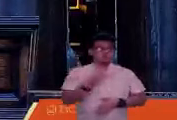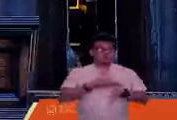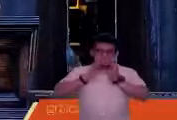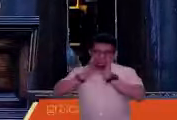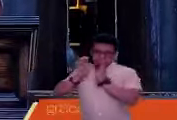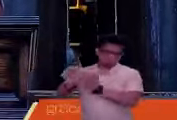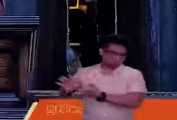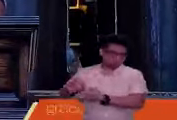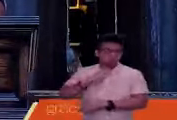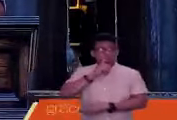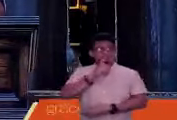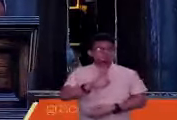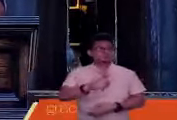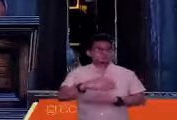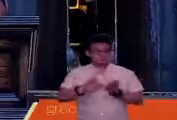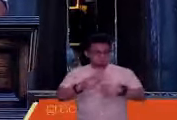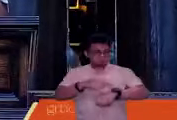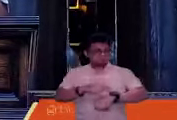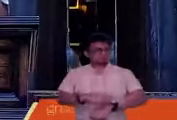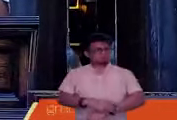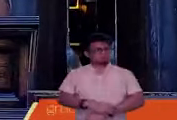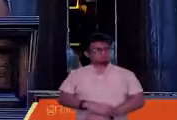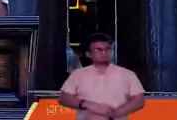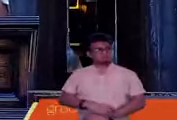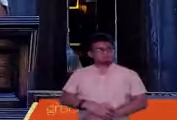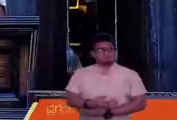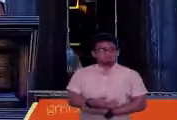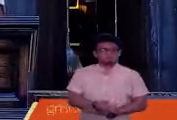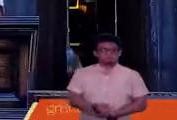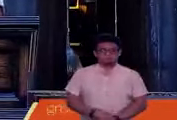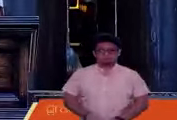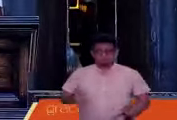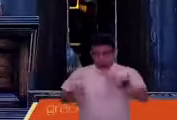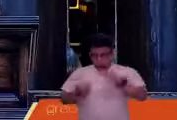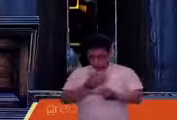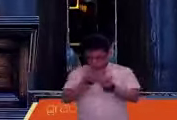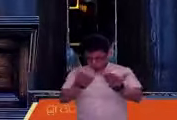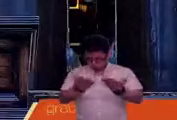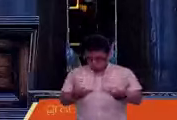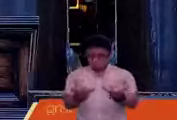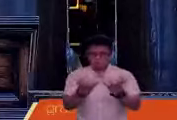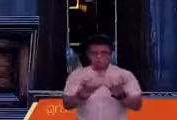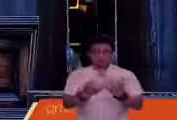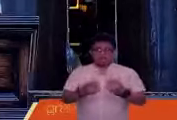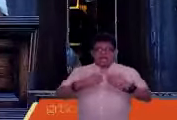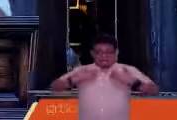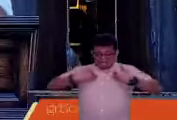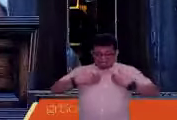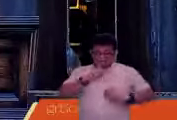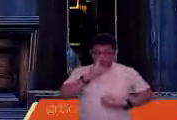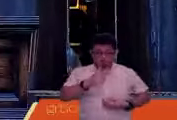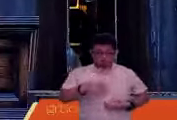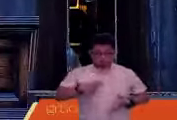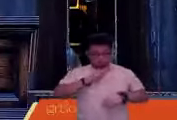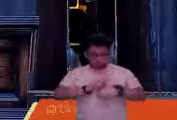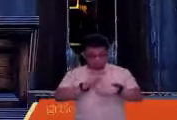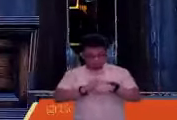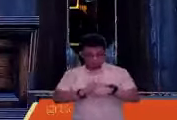Your knowledge of it probably is necessary if you want to have a true ministry. Tungod kay